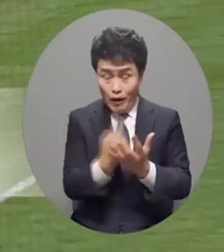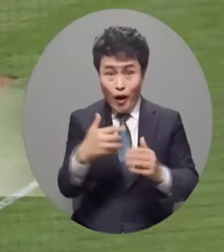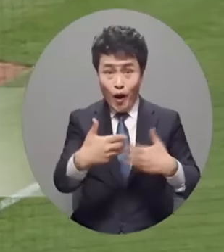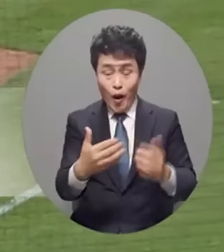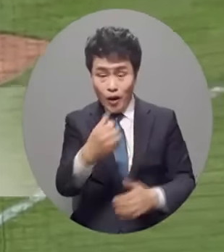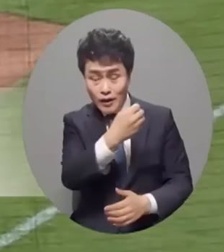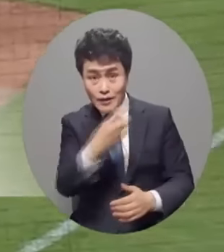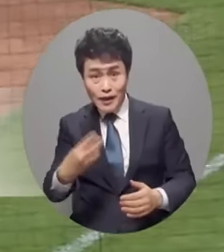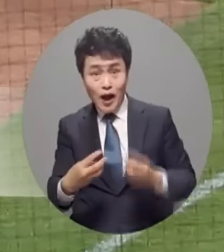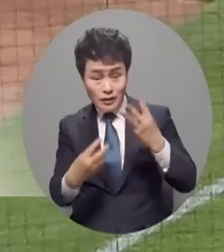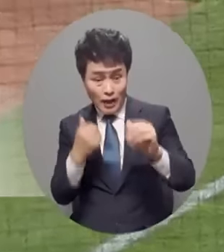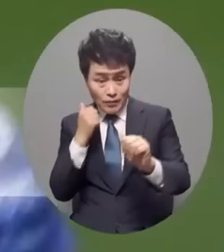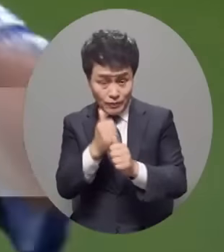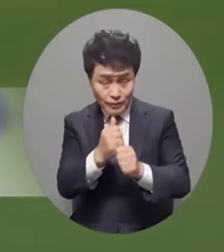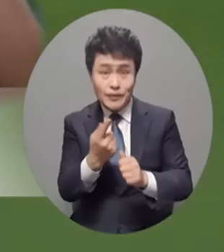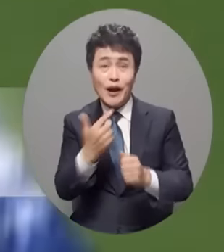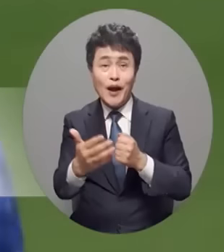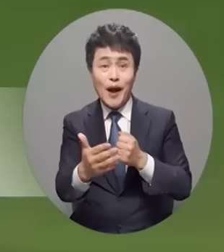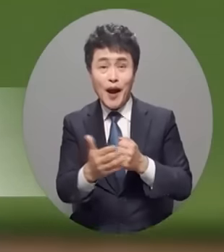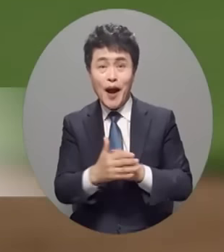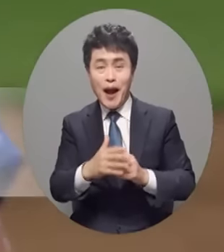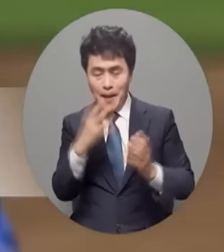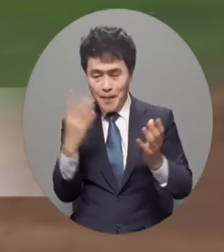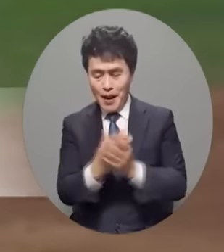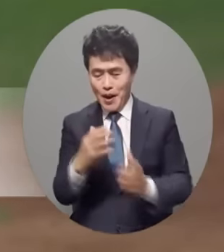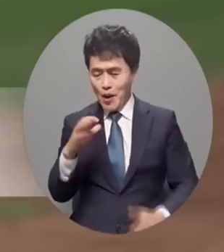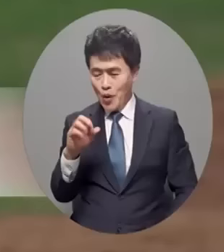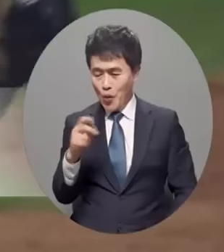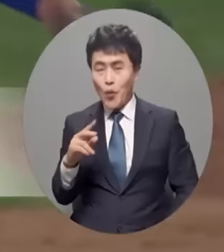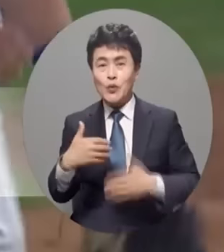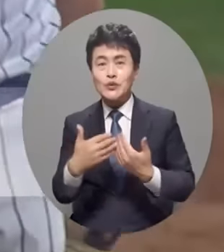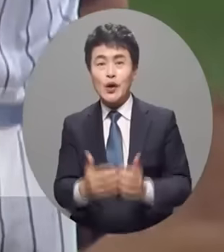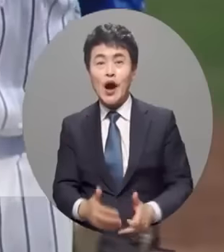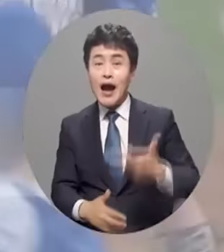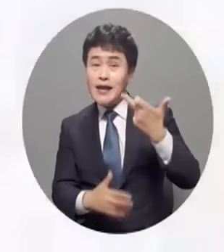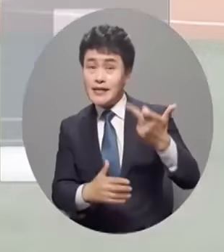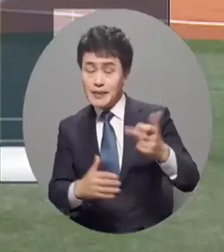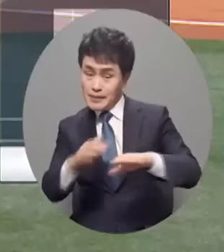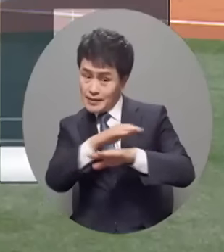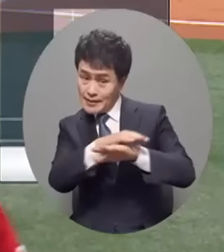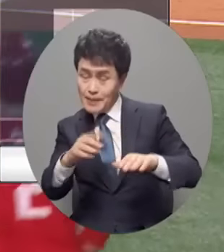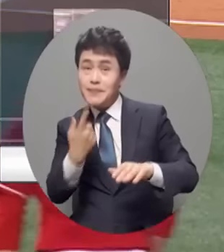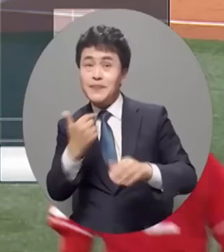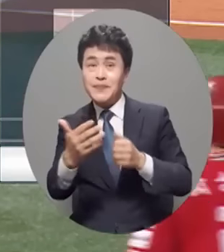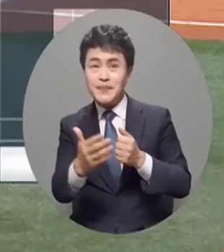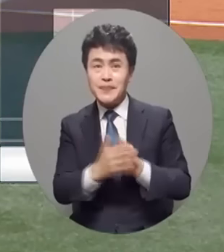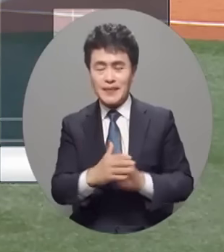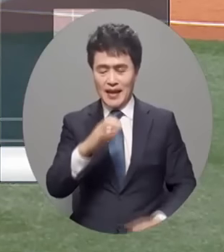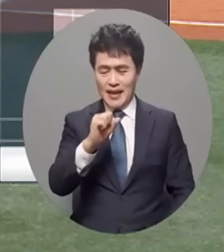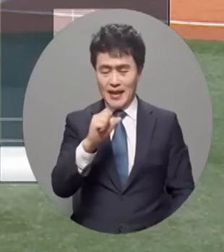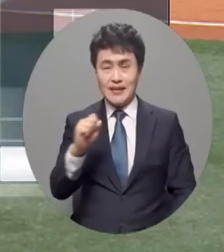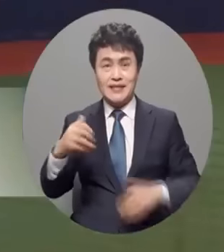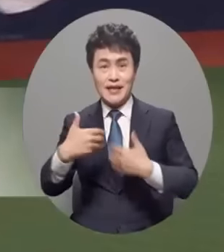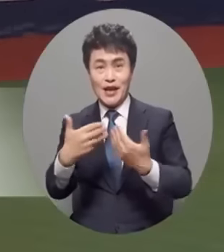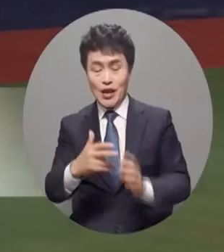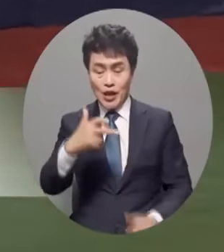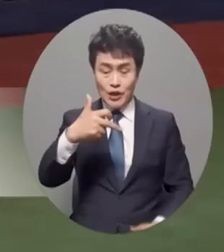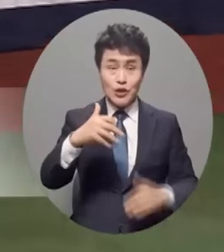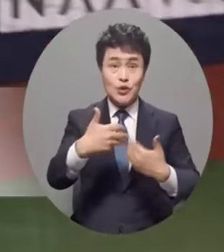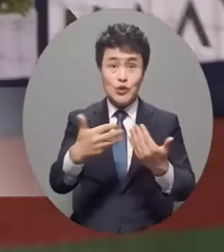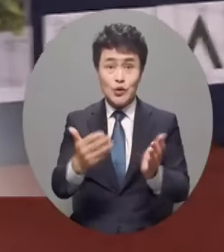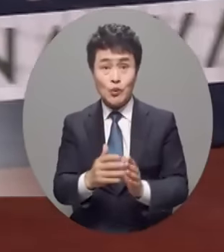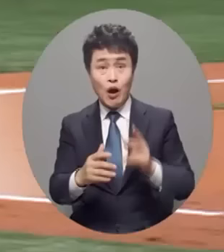삼성은 3연승을 달렸고 마무리 5승하는 시즌 17세이브를 기록했습니다. SSG 최정은 키움전에서 하루에만